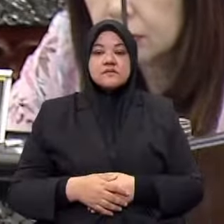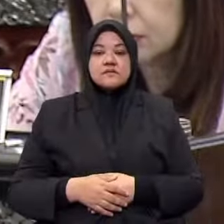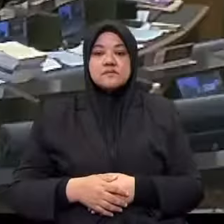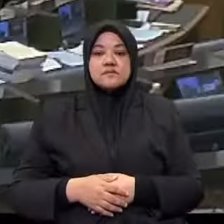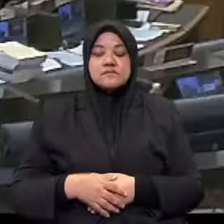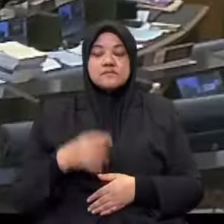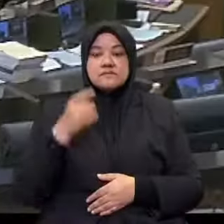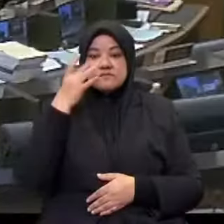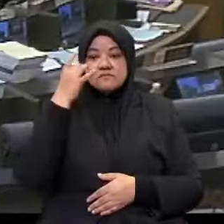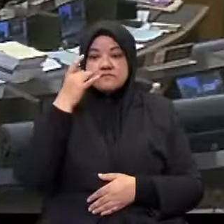alosta terima kasih